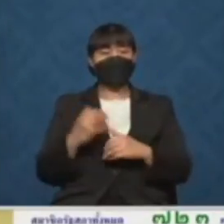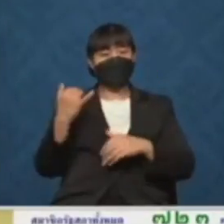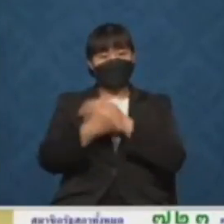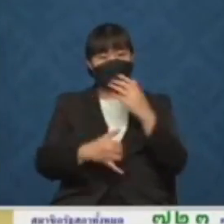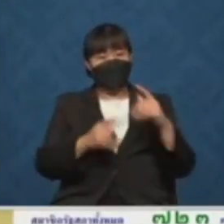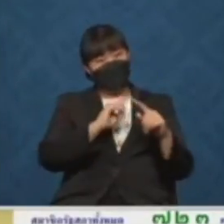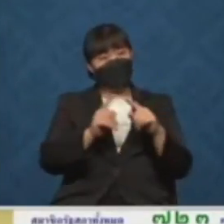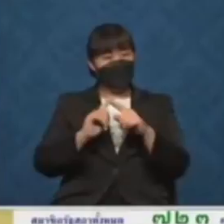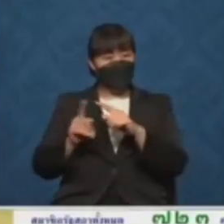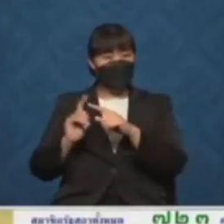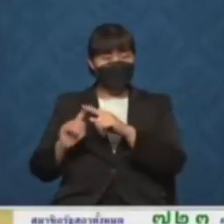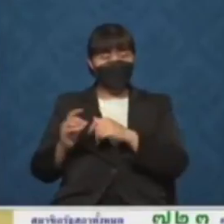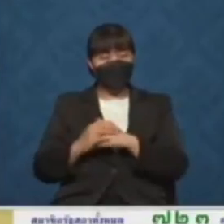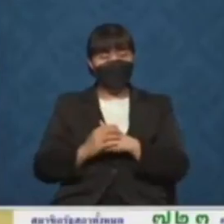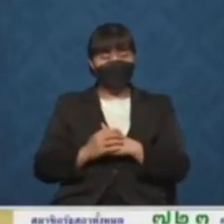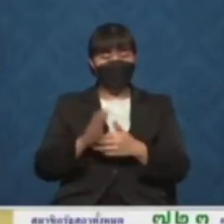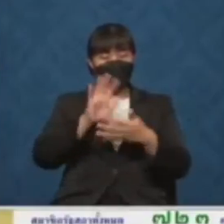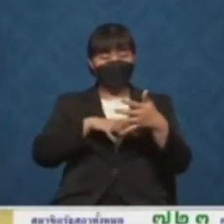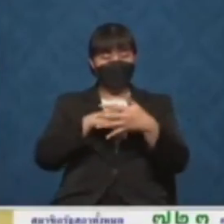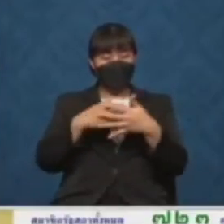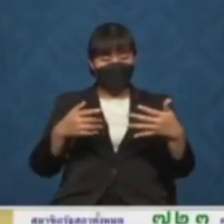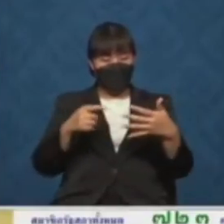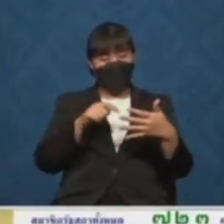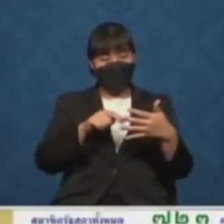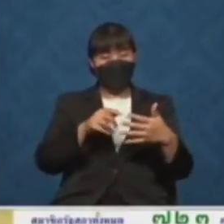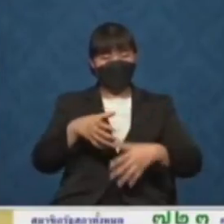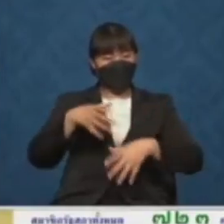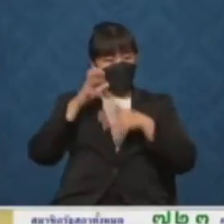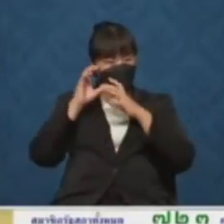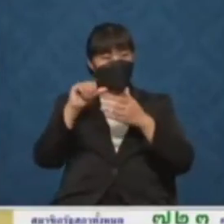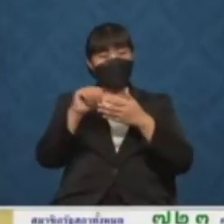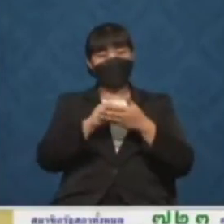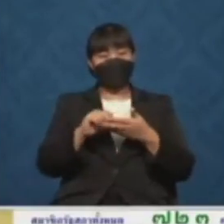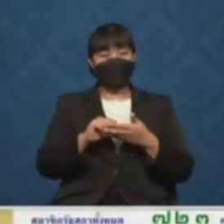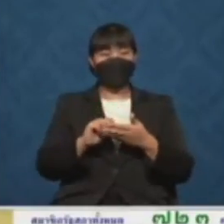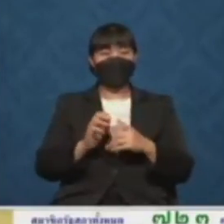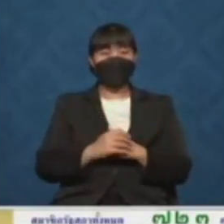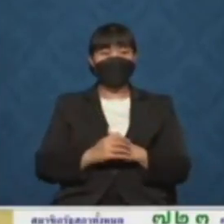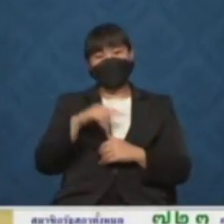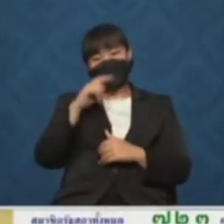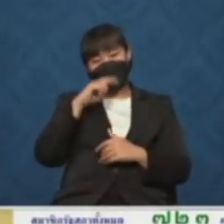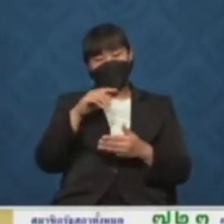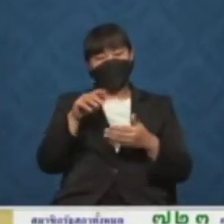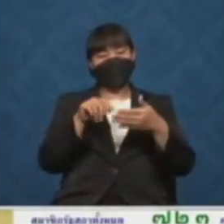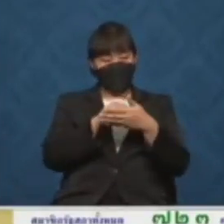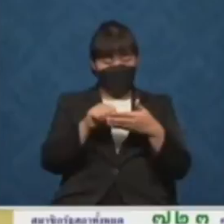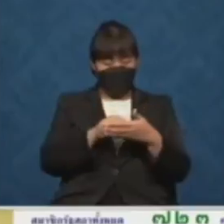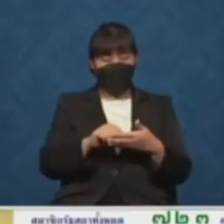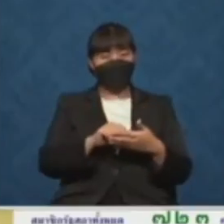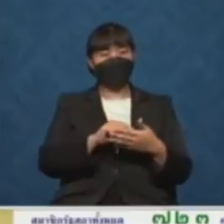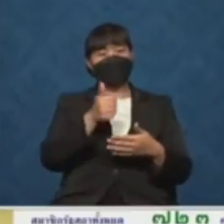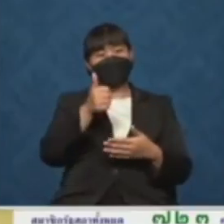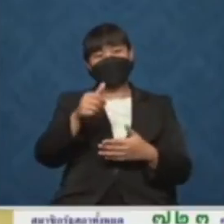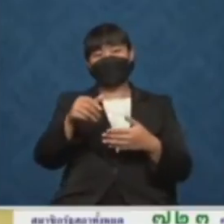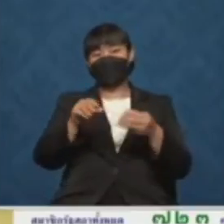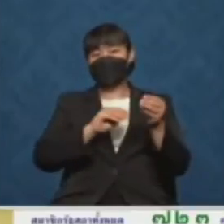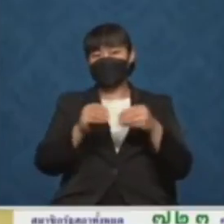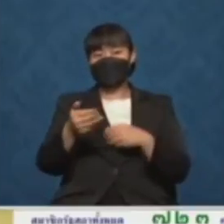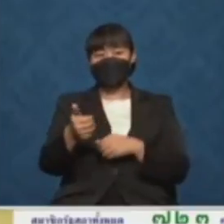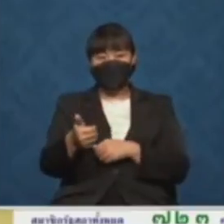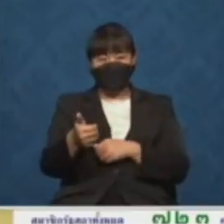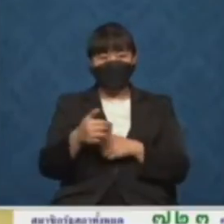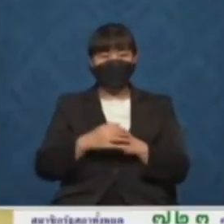ถวนแผนยุตฐสาตแต่พอมาดูในกระโนของทยทท่านบอกวาปรบได้ ยืยุ่นได้ก็พ sup ค Stressงที่ว่า